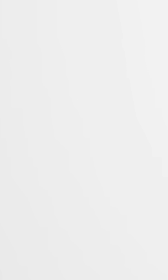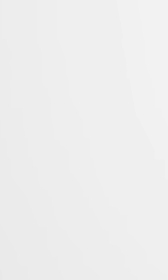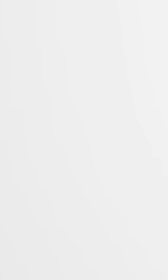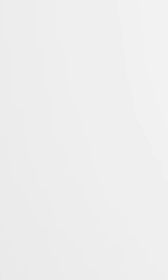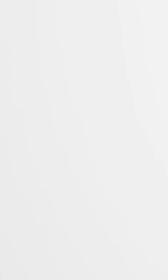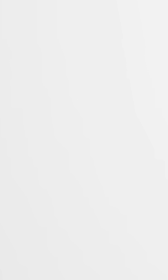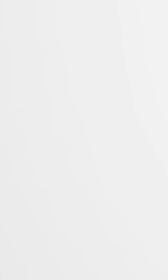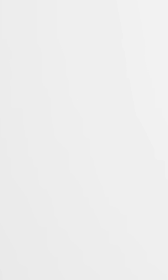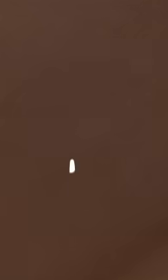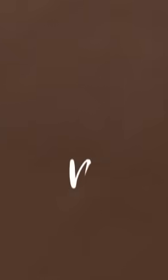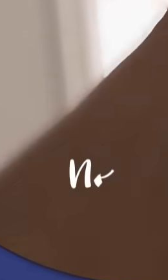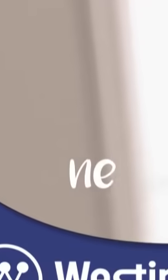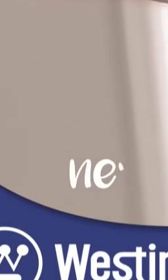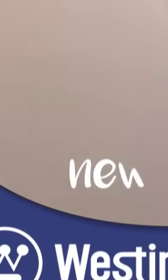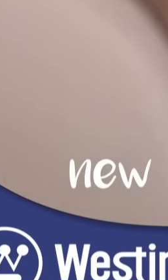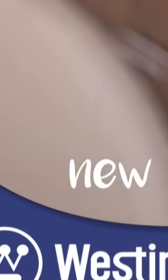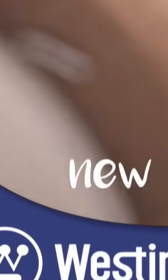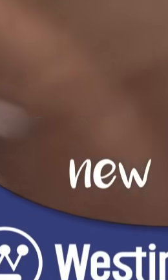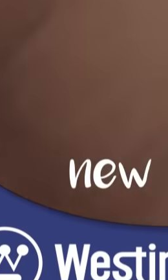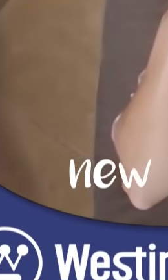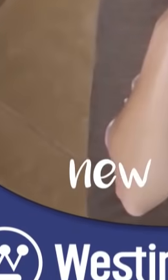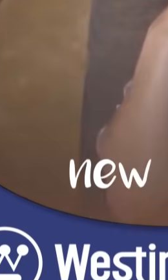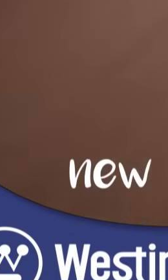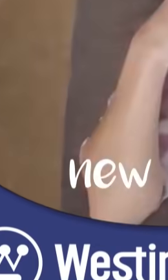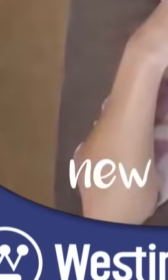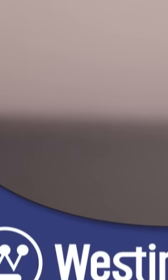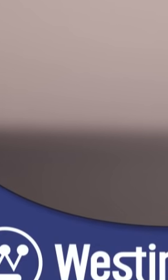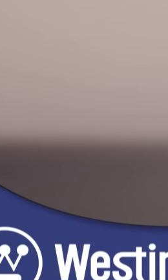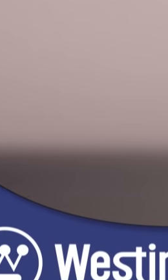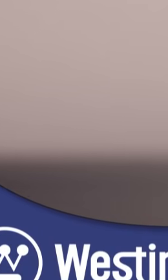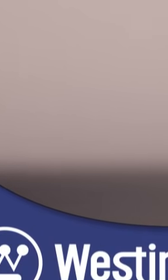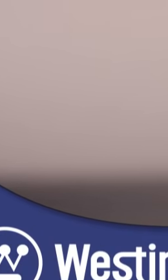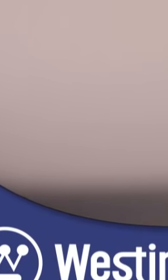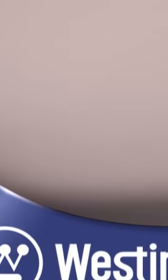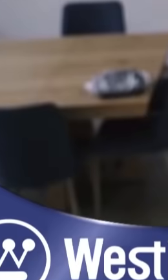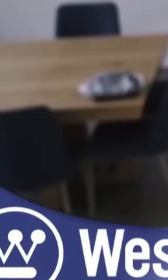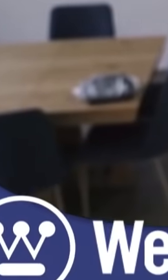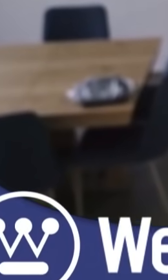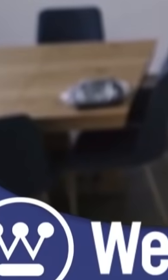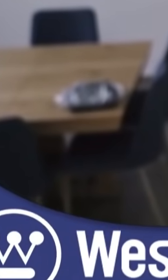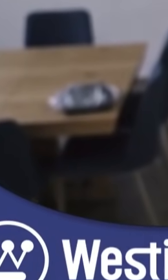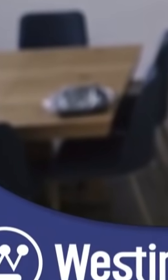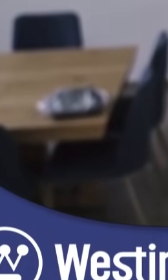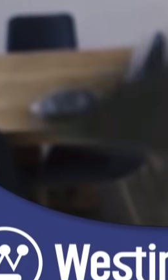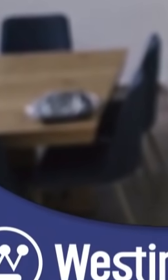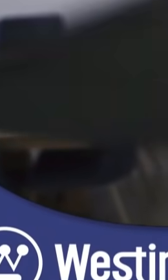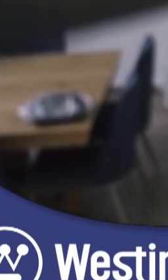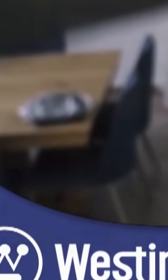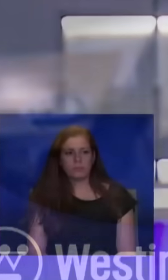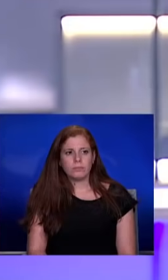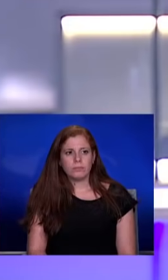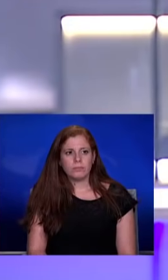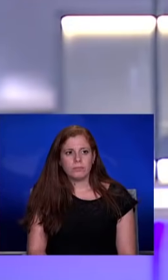התחזית בחסות וסטינגהאוס, מותג מעברי תקרה אמריקאי, כששקט פוגש עיצוב. וסטינגהאוס, השקט